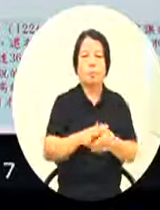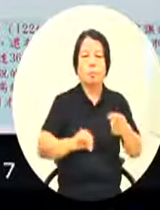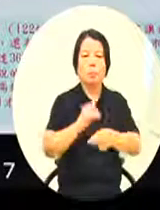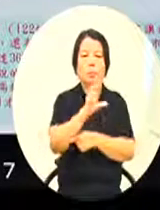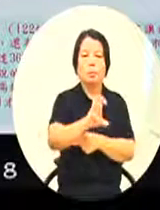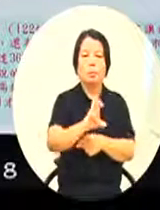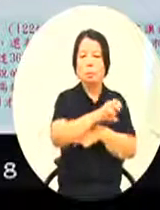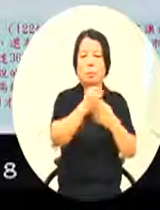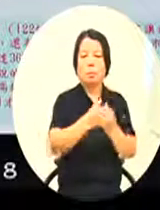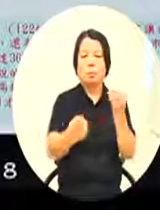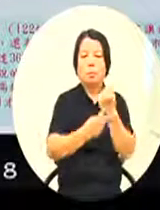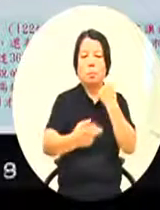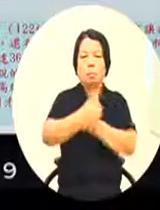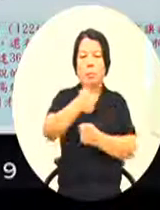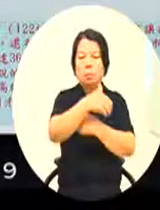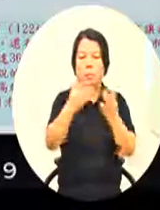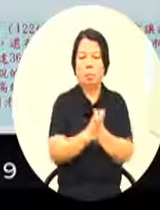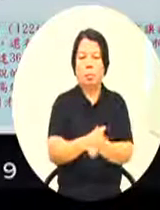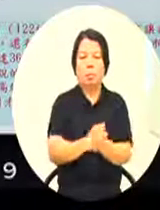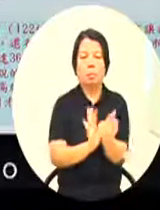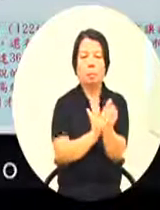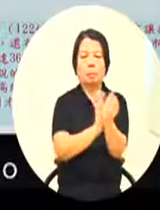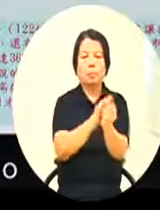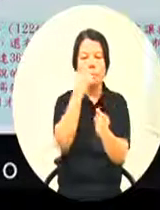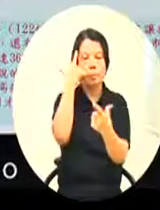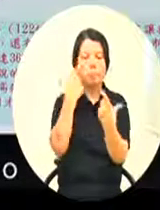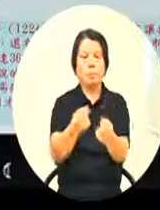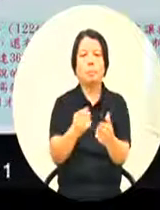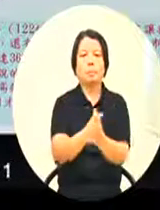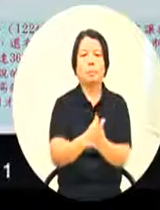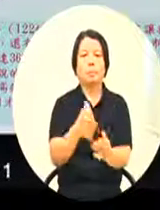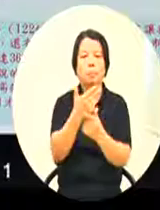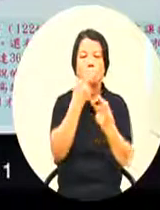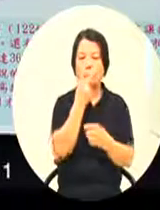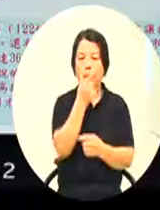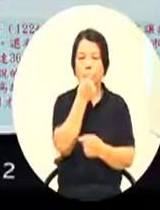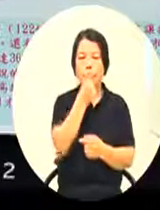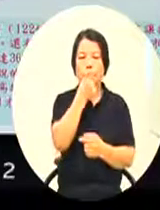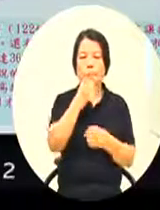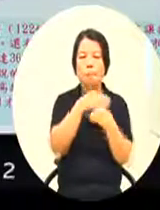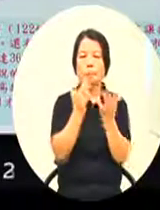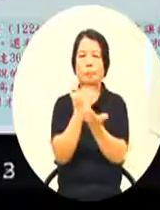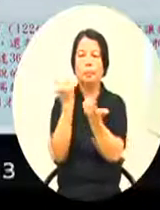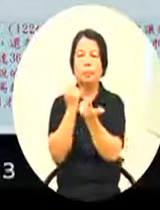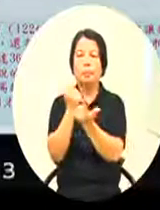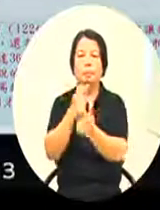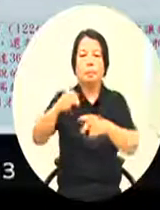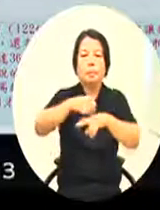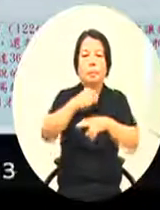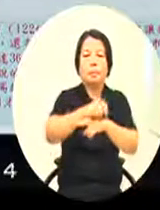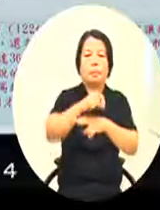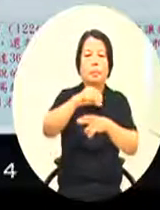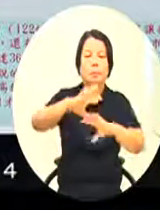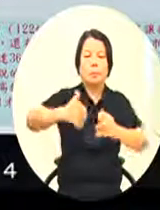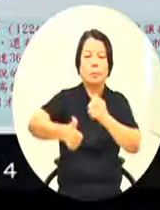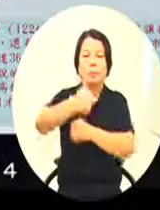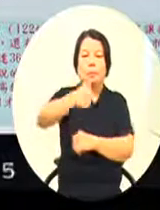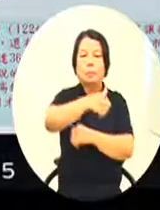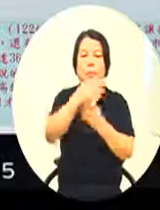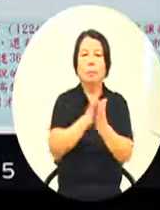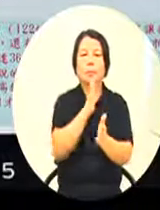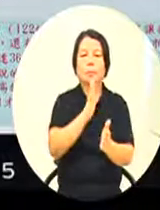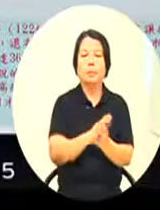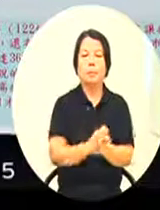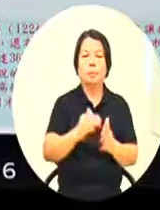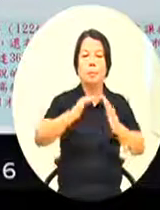长在支持，他们想起了当年的蒋介石，还有现在北韩的金正恩。如果市府自